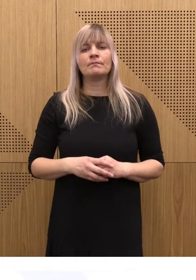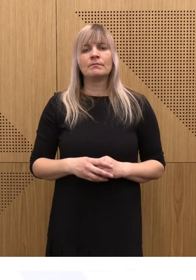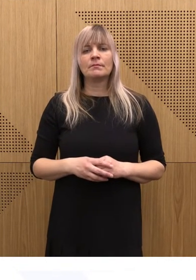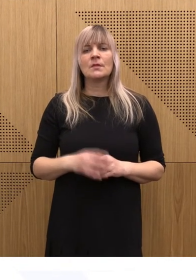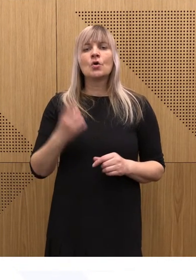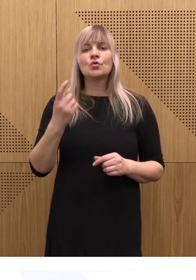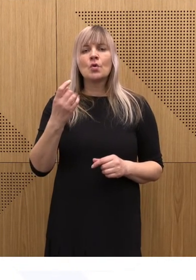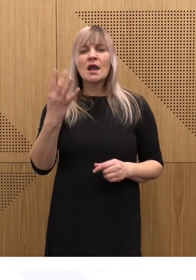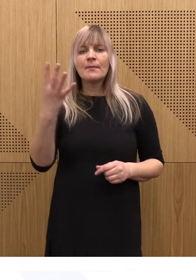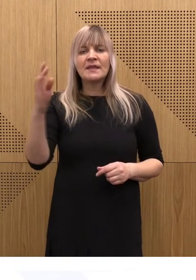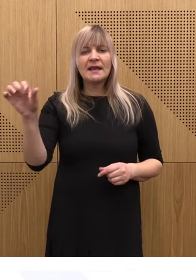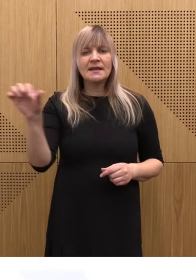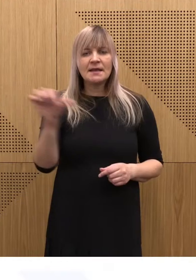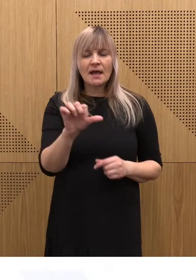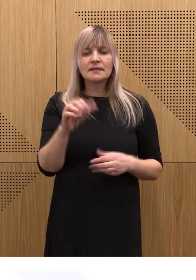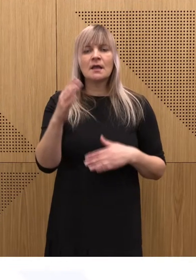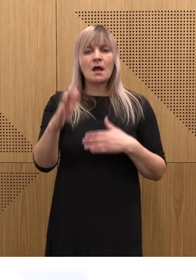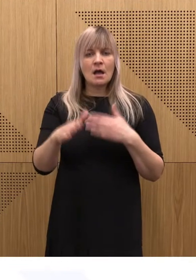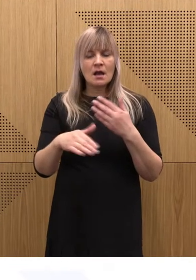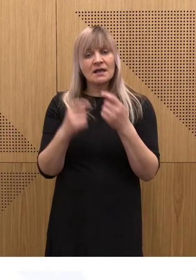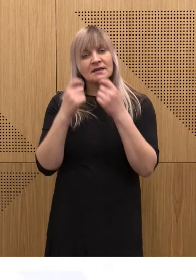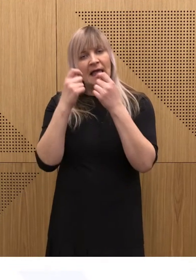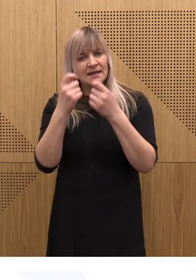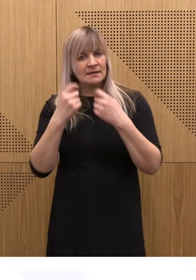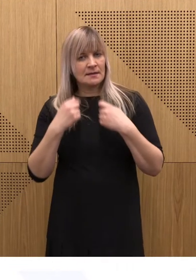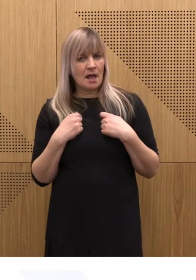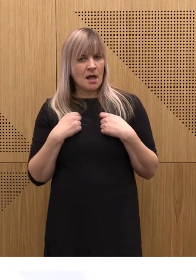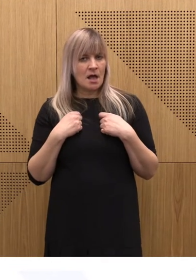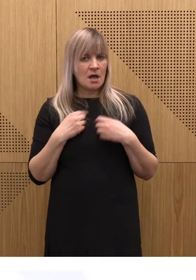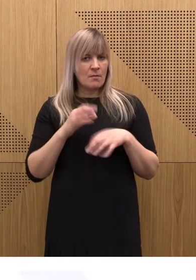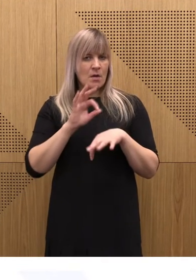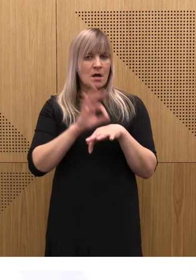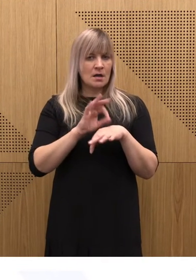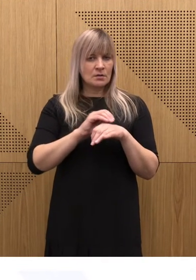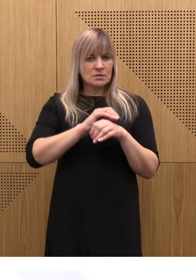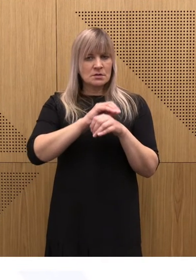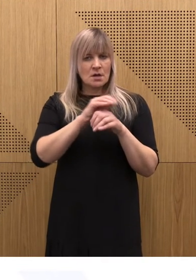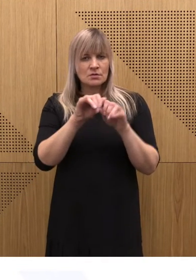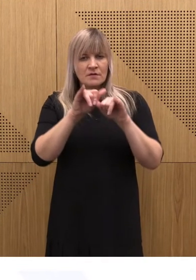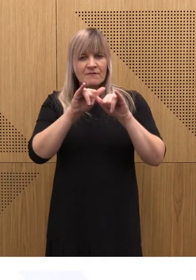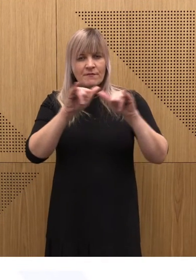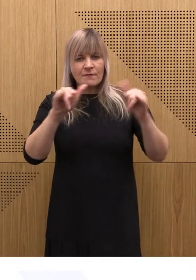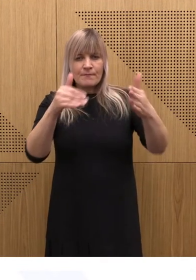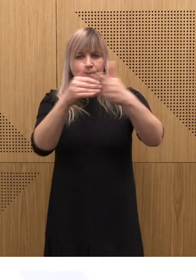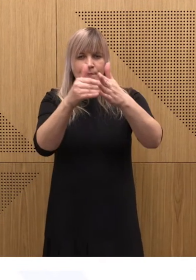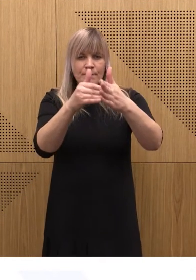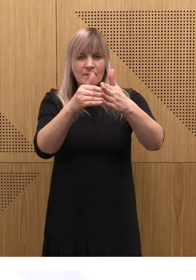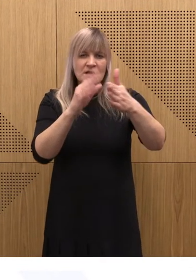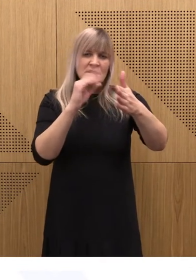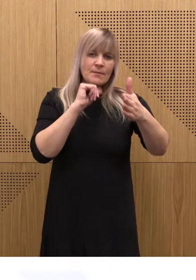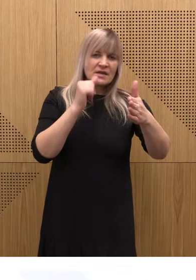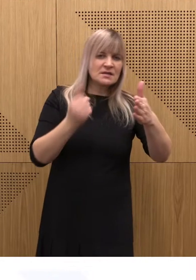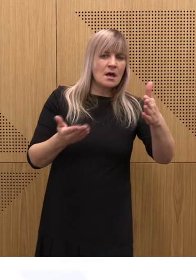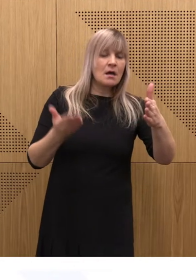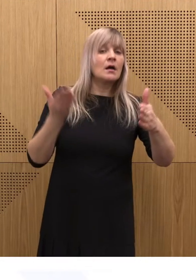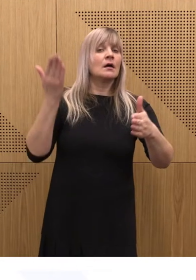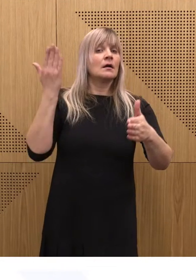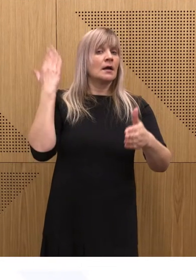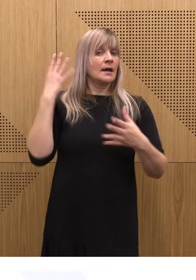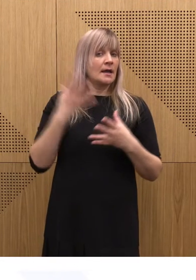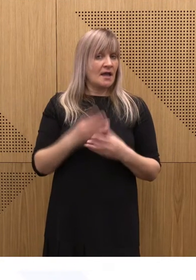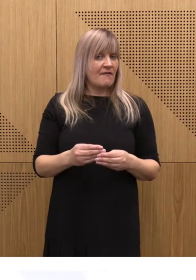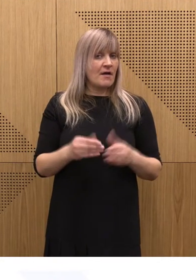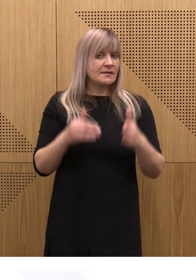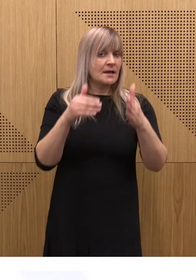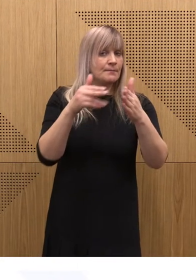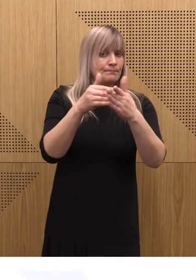neli nädalat tegelikult näitavad, kas me suudame seda nakkust pidama saada. Nagu ma eelnevalt ütlesin, siis kevadel me saime ja